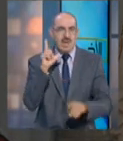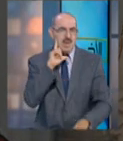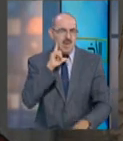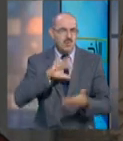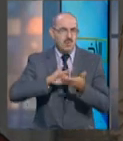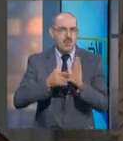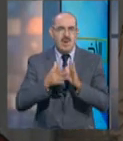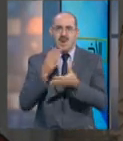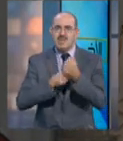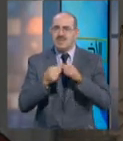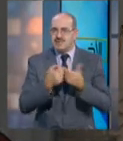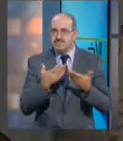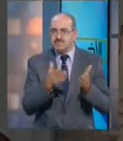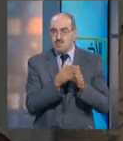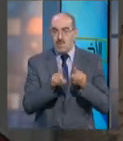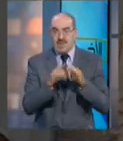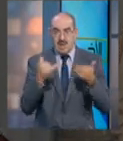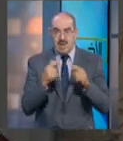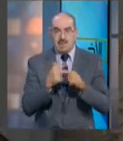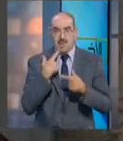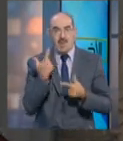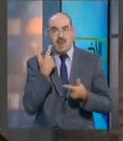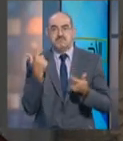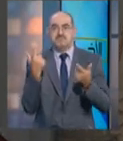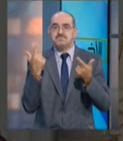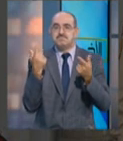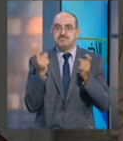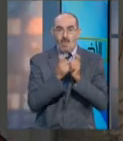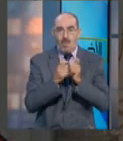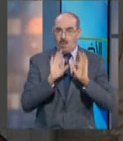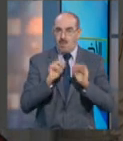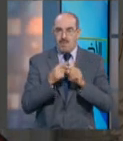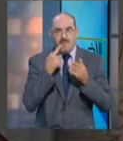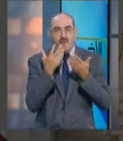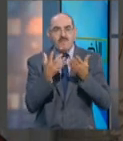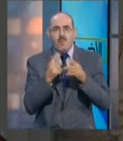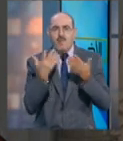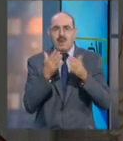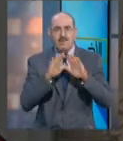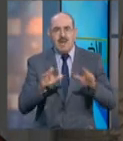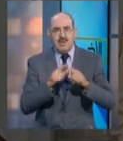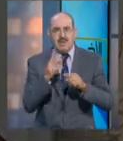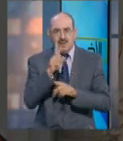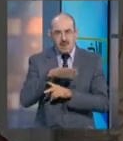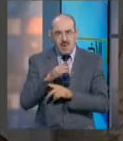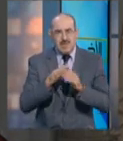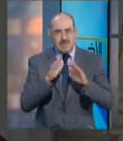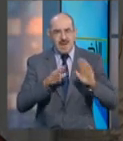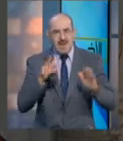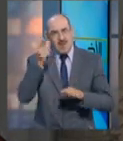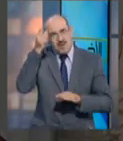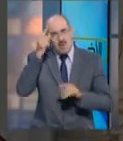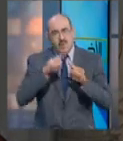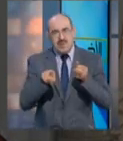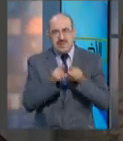كل المناحي. الجزائر ليست لها أي مطامع في ليبيا سوى استقرار الشعب واستقرار الدولة وبناء